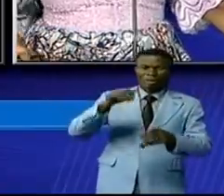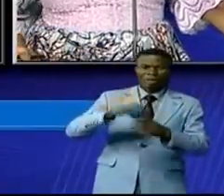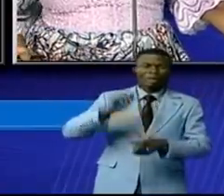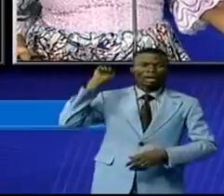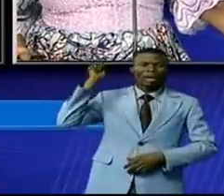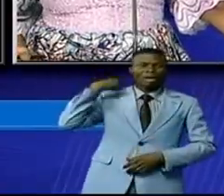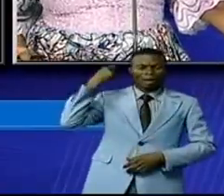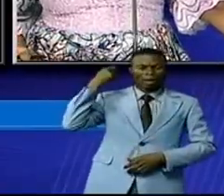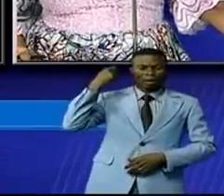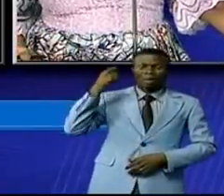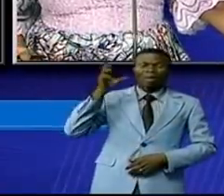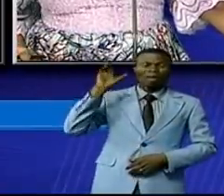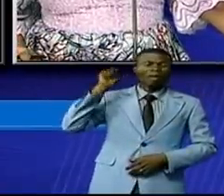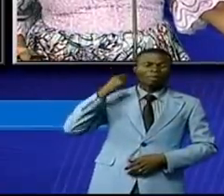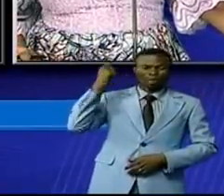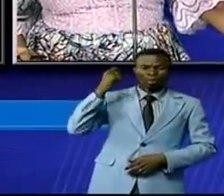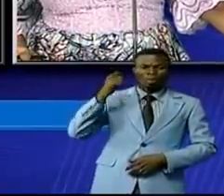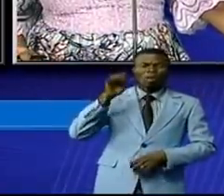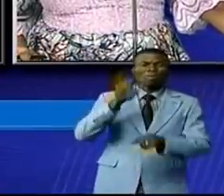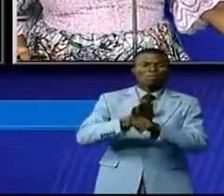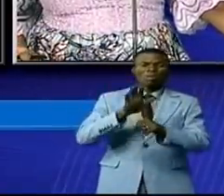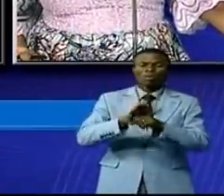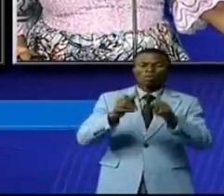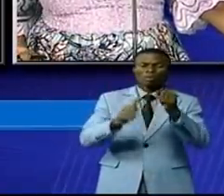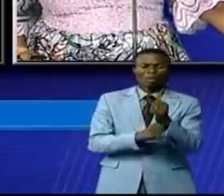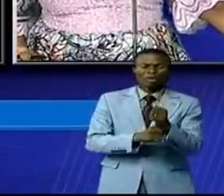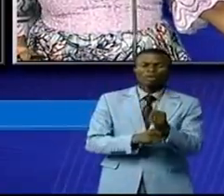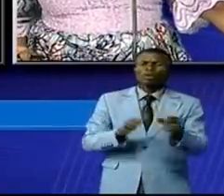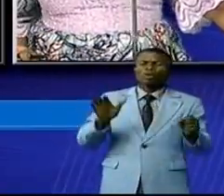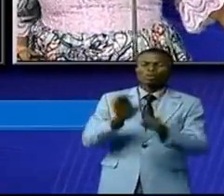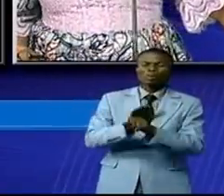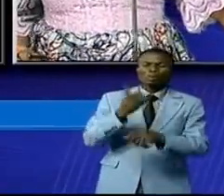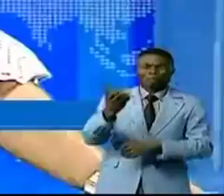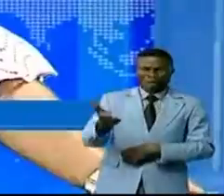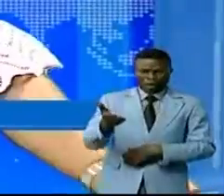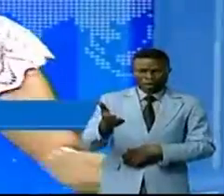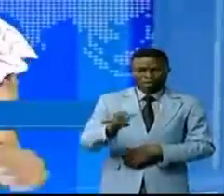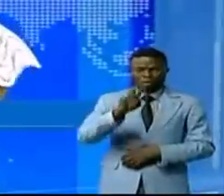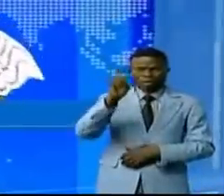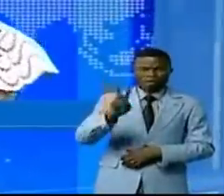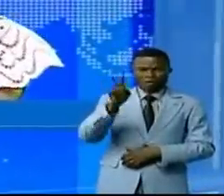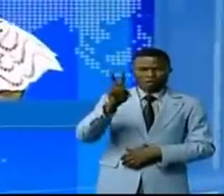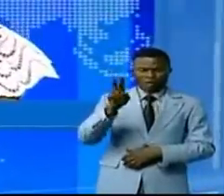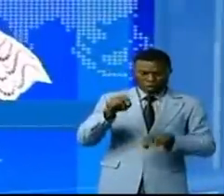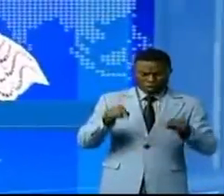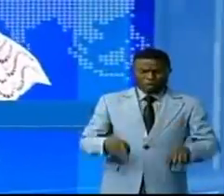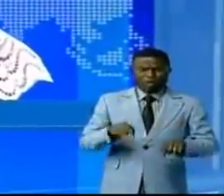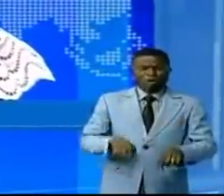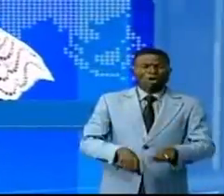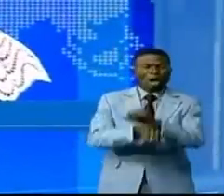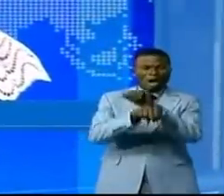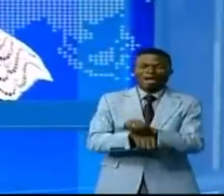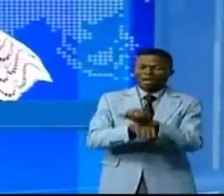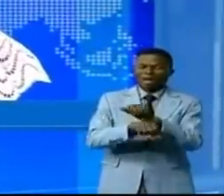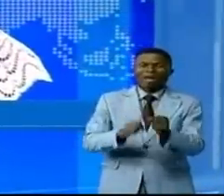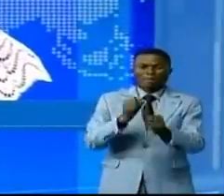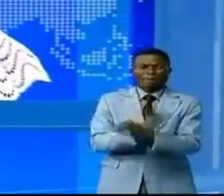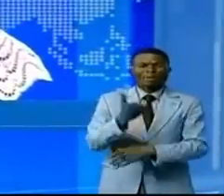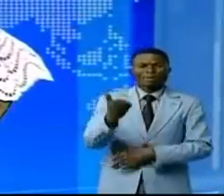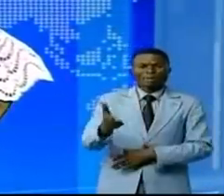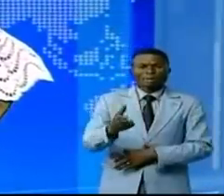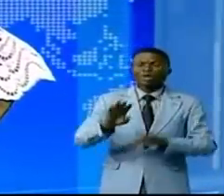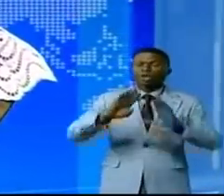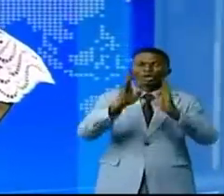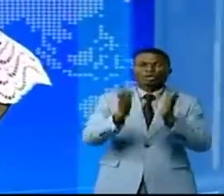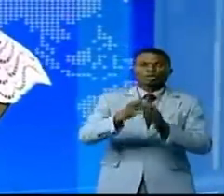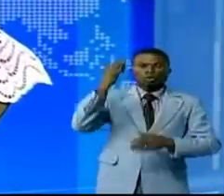Kamina, le désengorgement des maisons carcérales leur profite. Vendredi, c'est aujourd'hui, la tradition a été respectée. Les membres